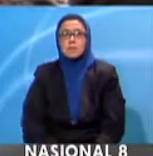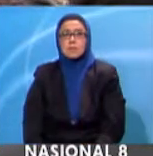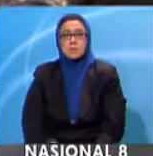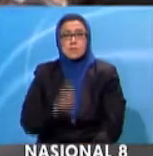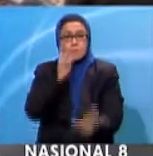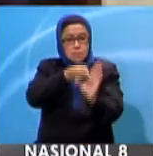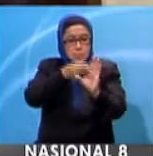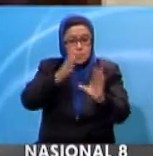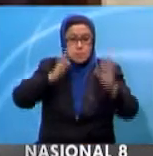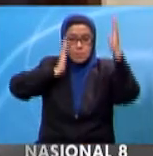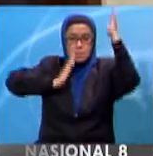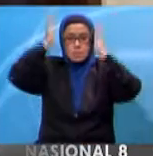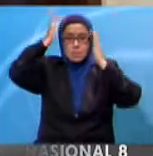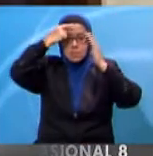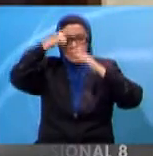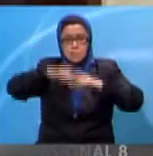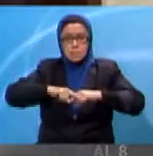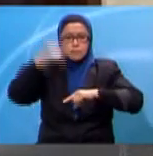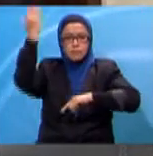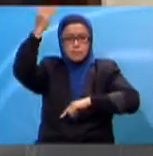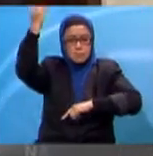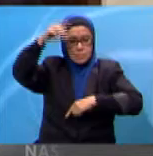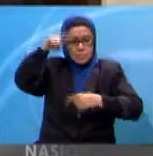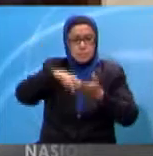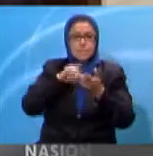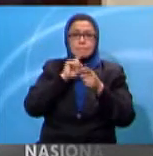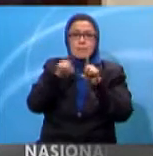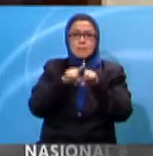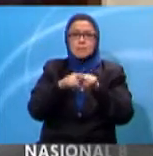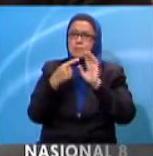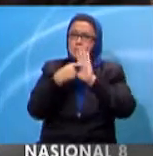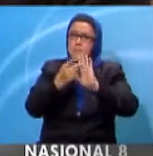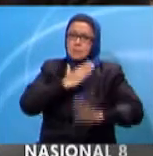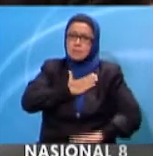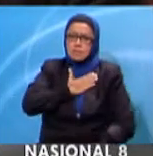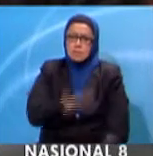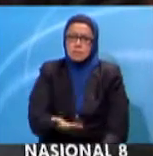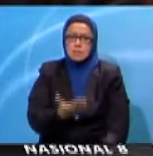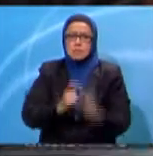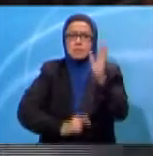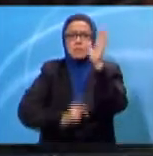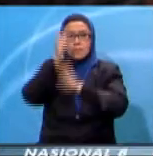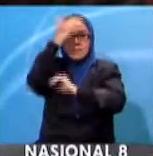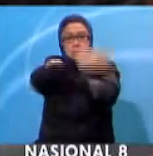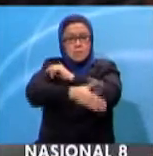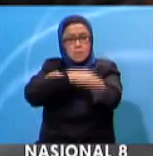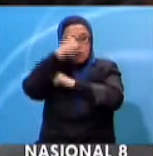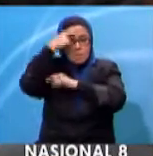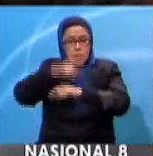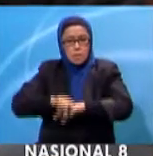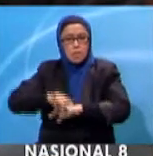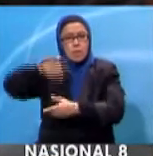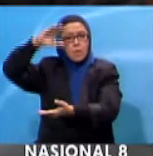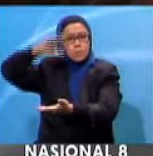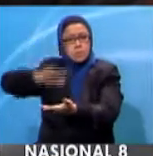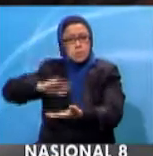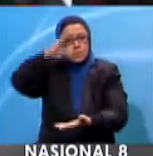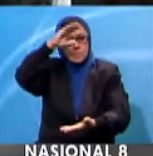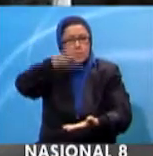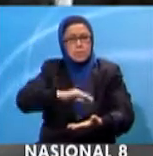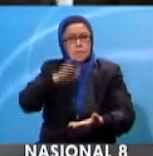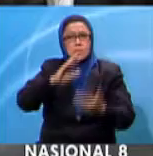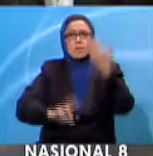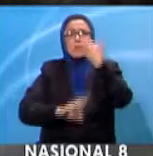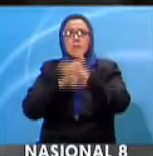Penyertaan Malaysia pada persidangan itu sebagai penzahiran komitmen tinggi negara terhadap usaha-usaha pengurangan risiko bencana di